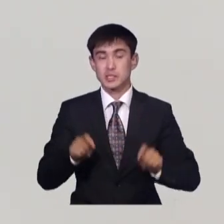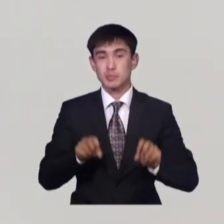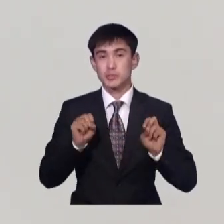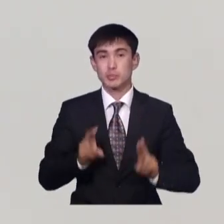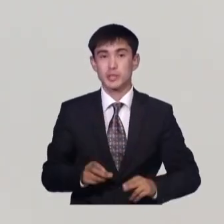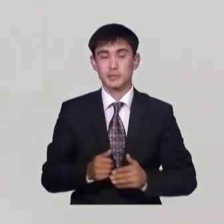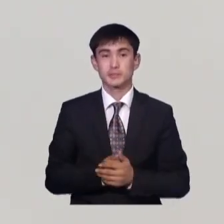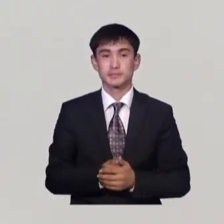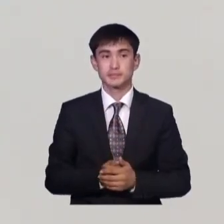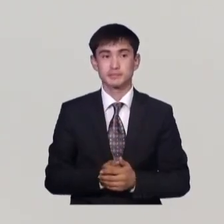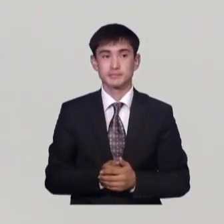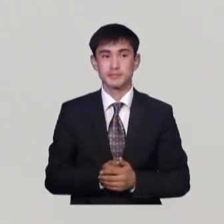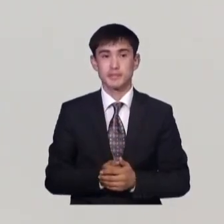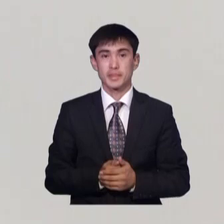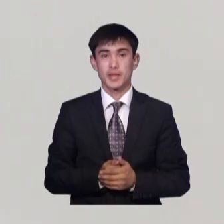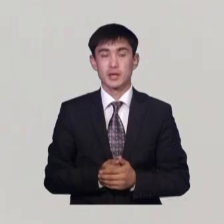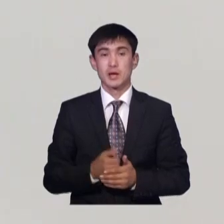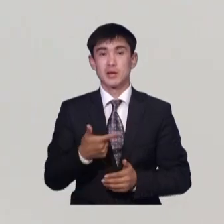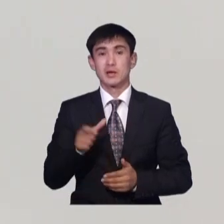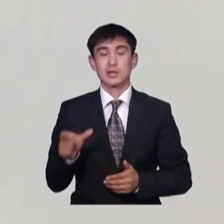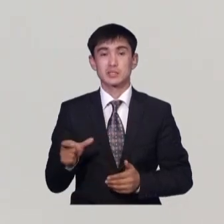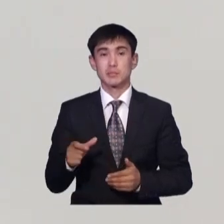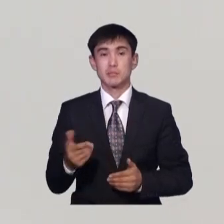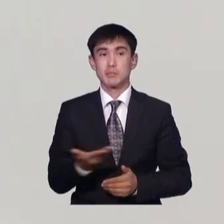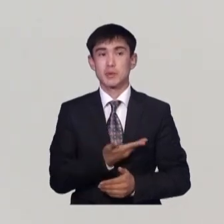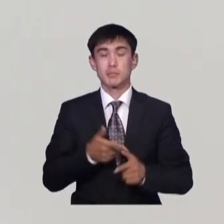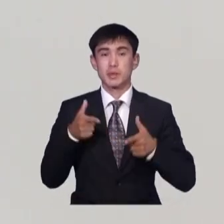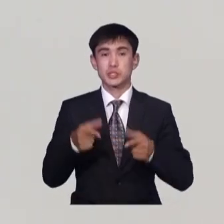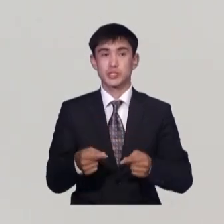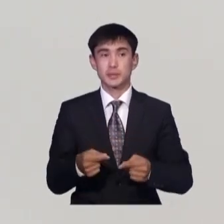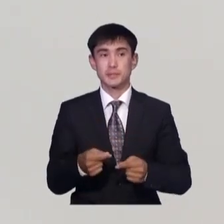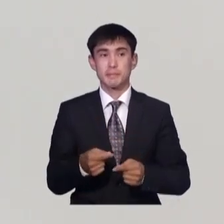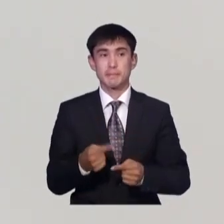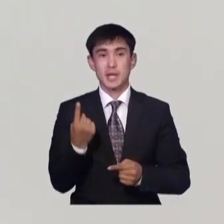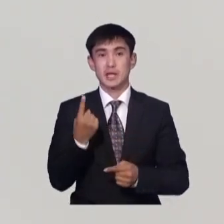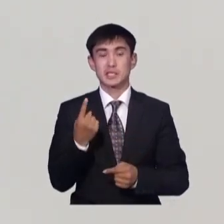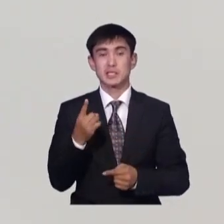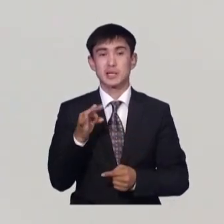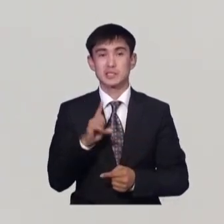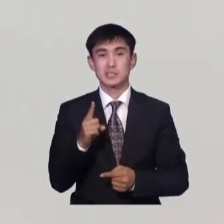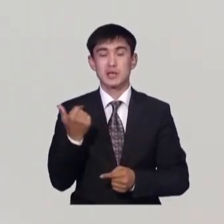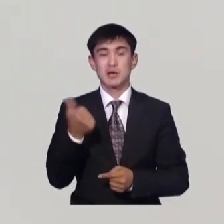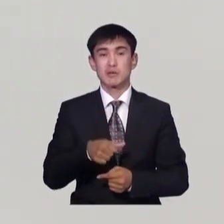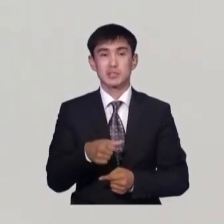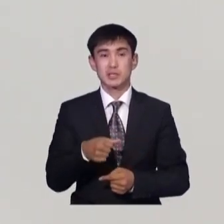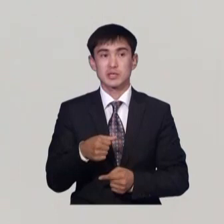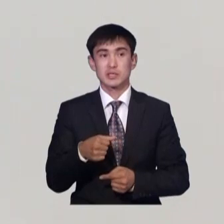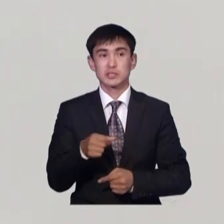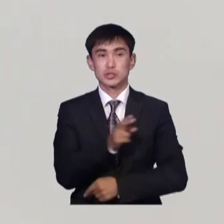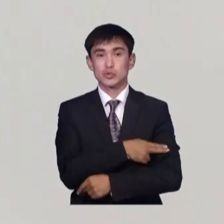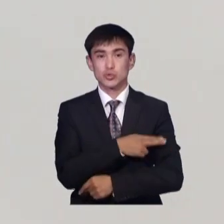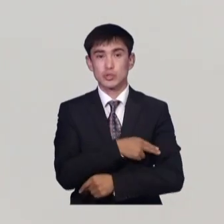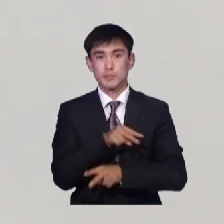преступлений. Самых активных граждан мы поощряем раз в квартал денежным